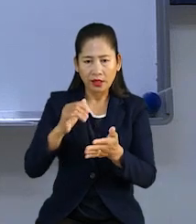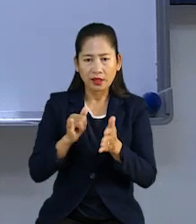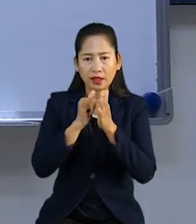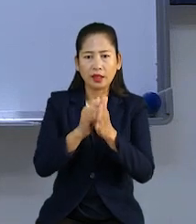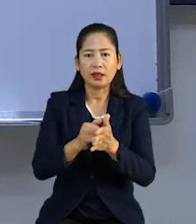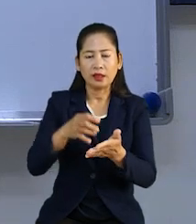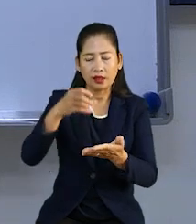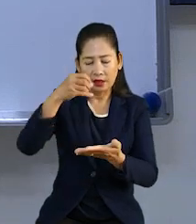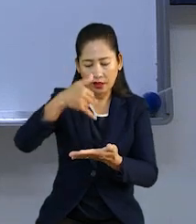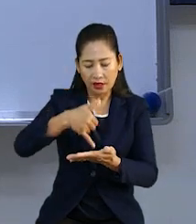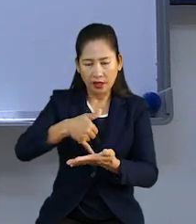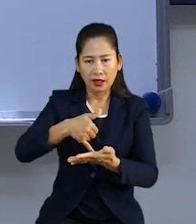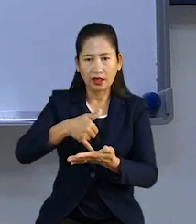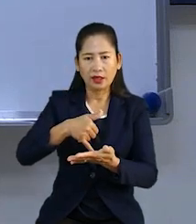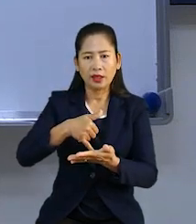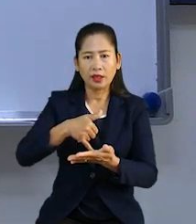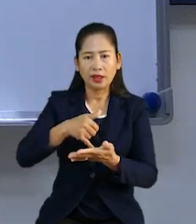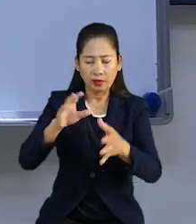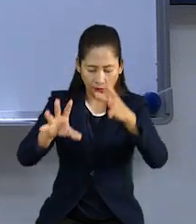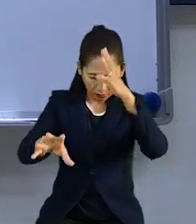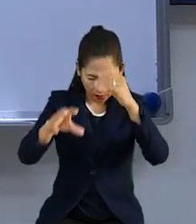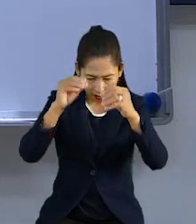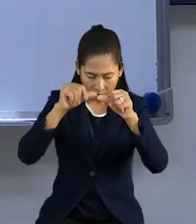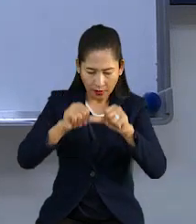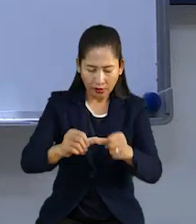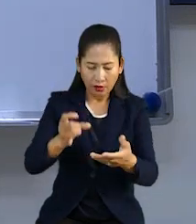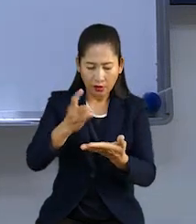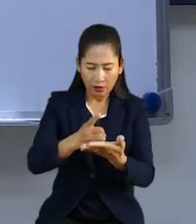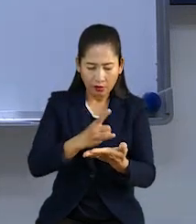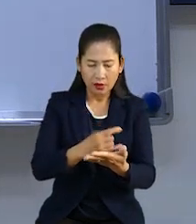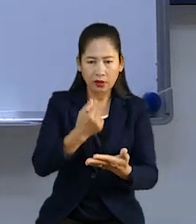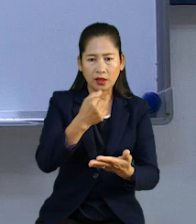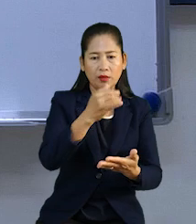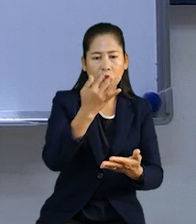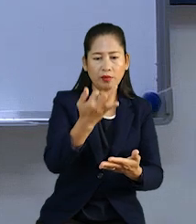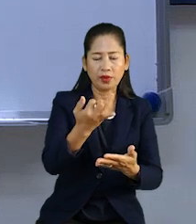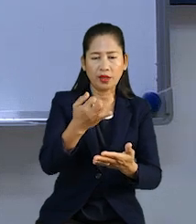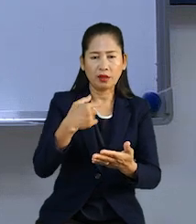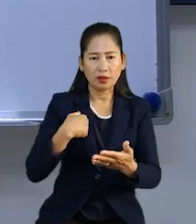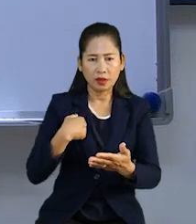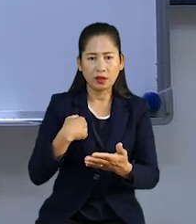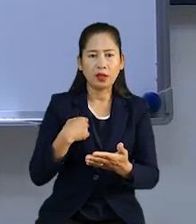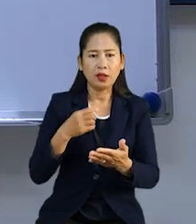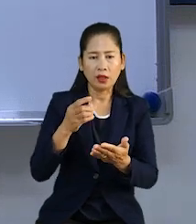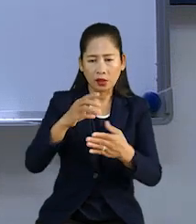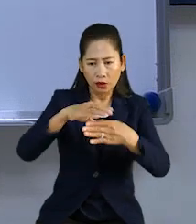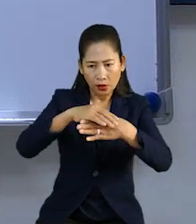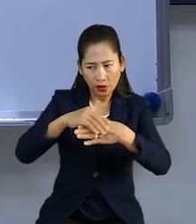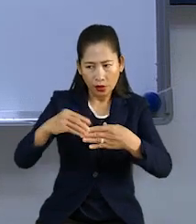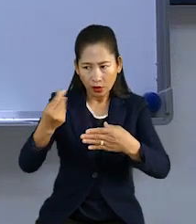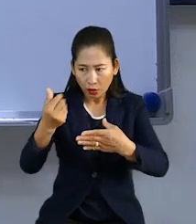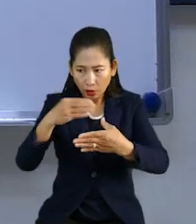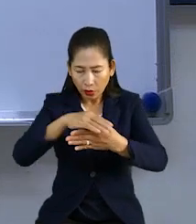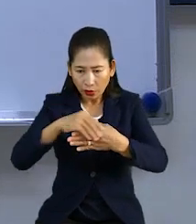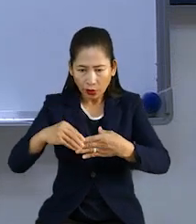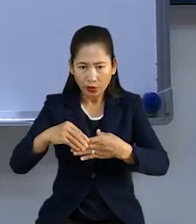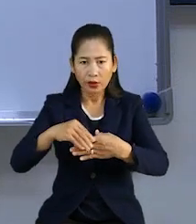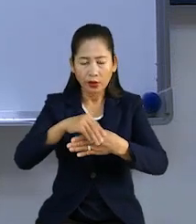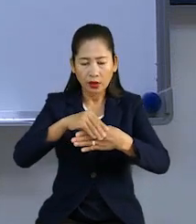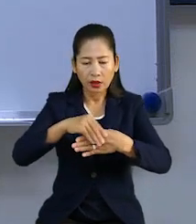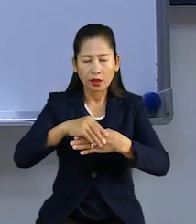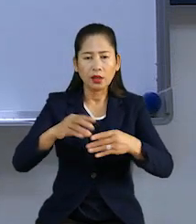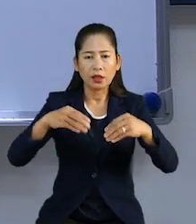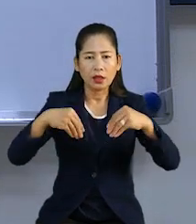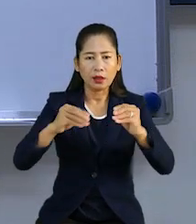nơi thang ní, cư dương ban sắc xa bần to nơi mê riêng tì bàm phi rộ bọt dương phục bay vật thậu. Cứ ca